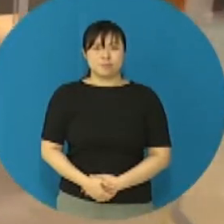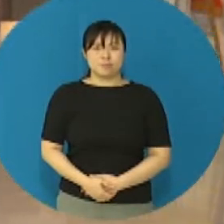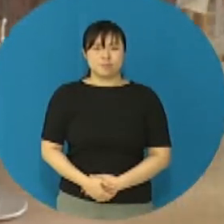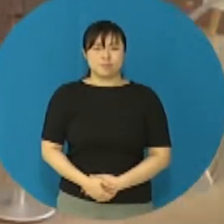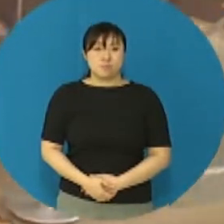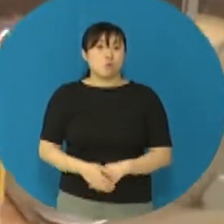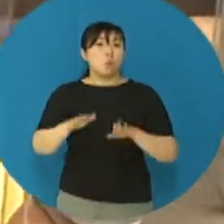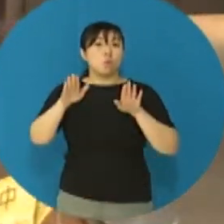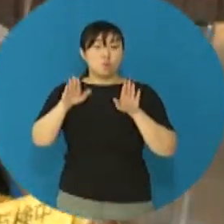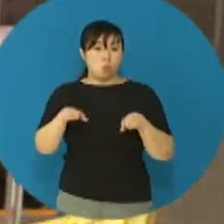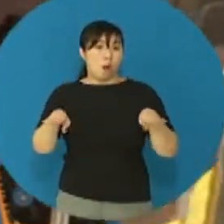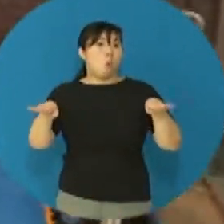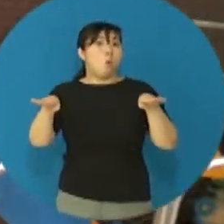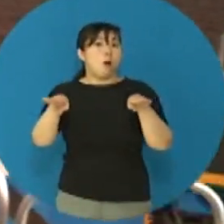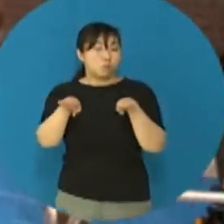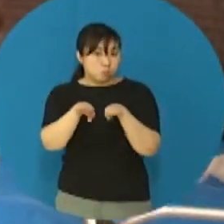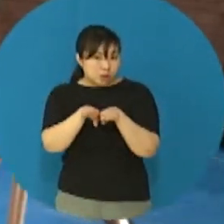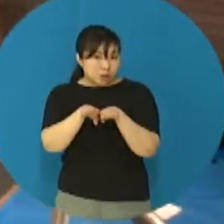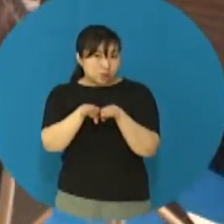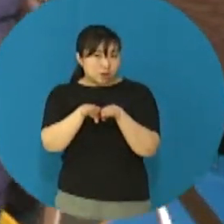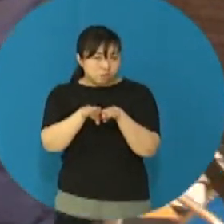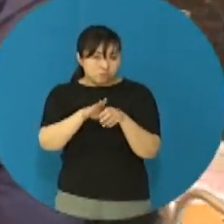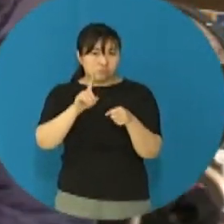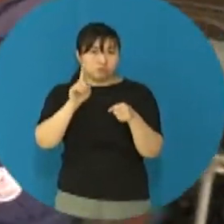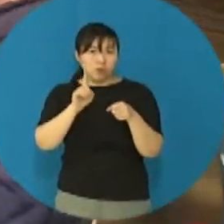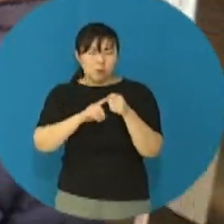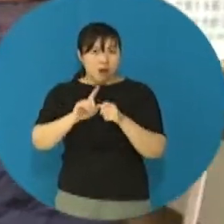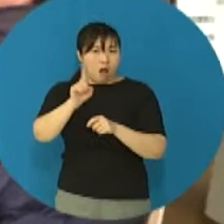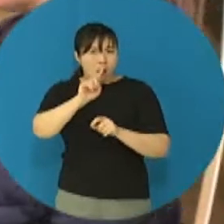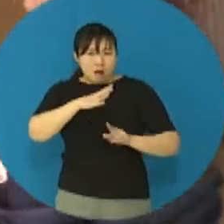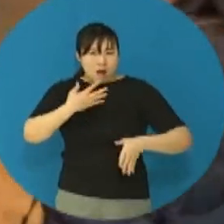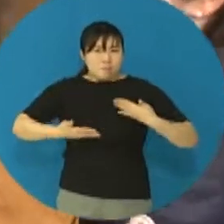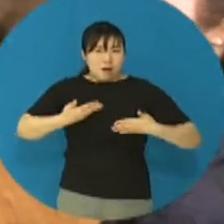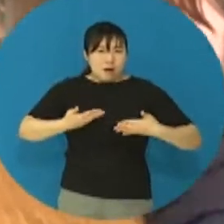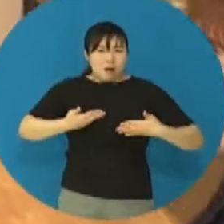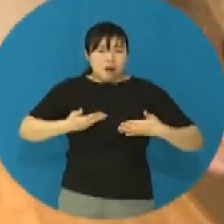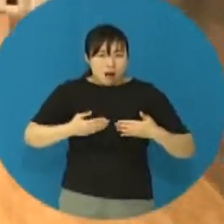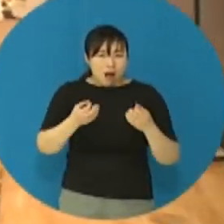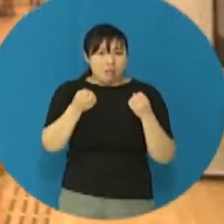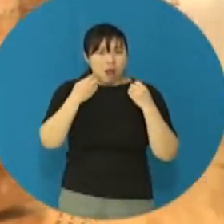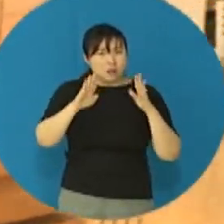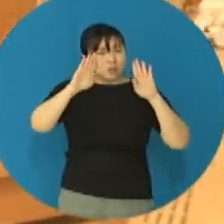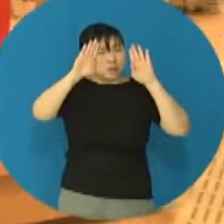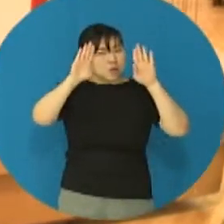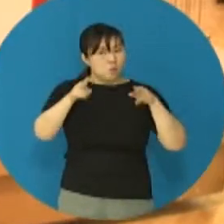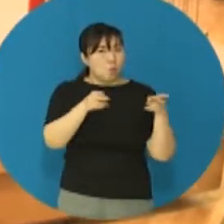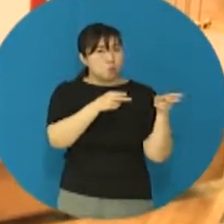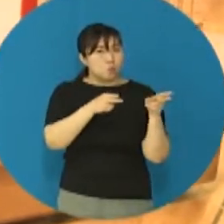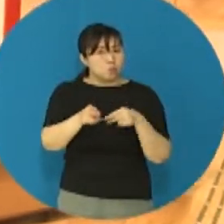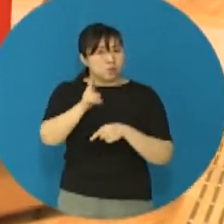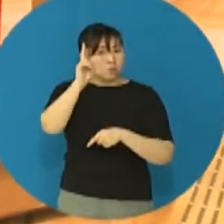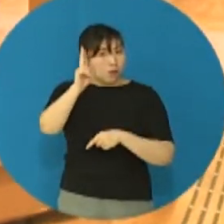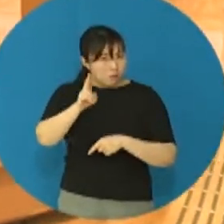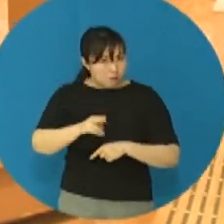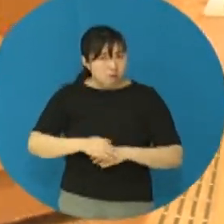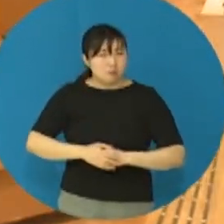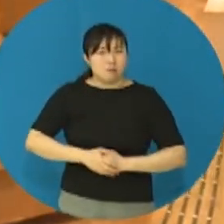今日は休館日ということなので、何やらまた新しい展示の準備中ですか